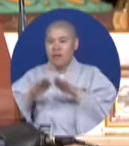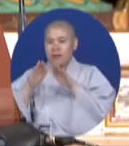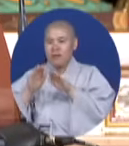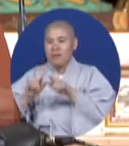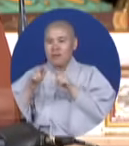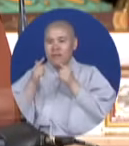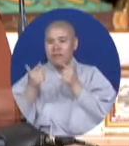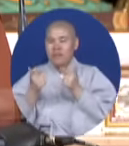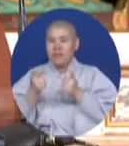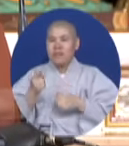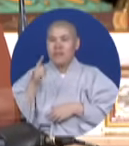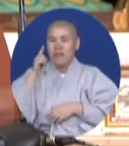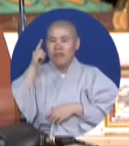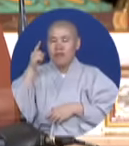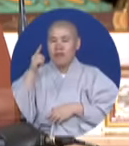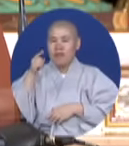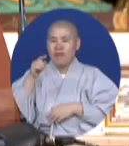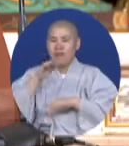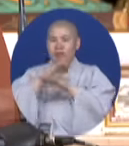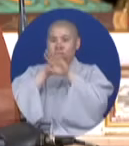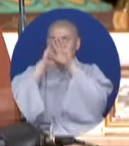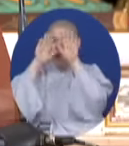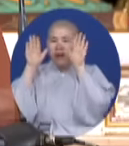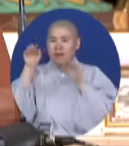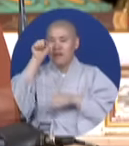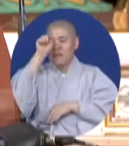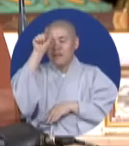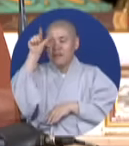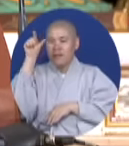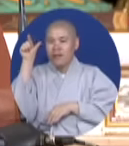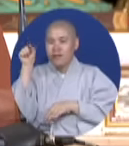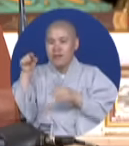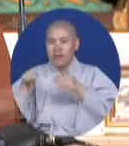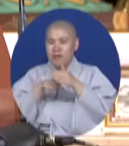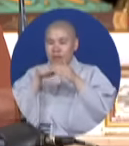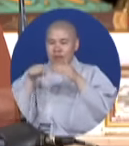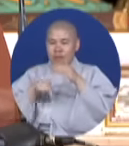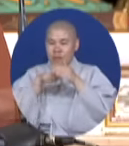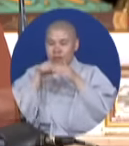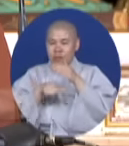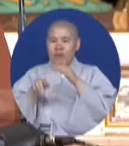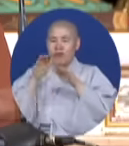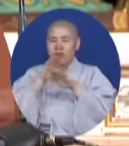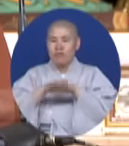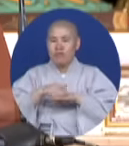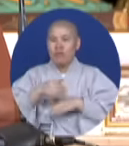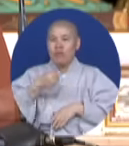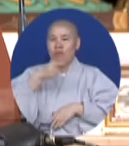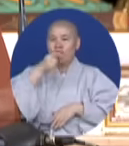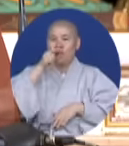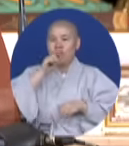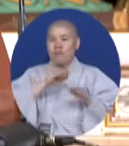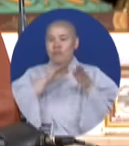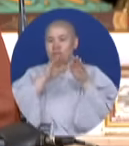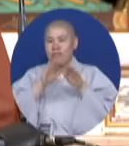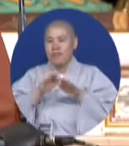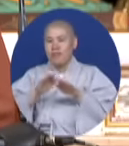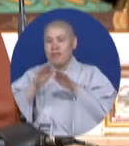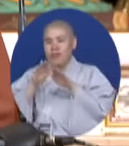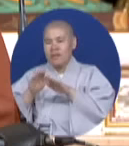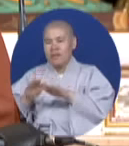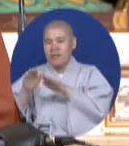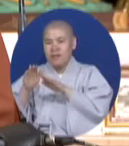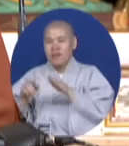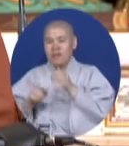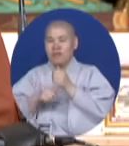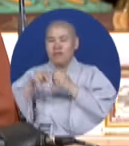저 밝은 달을 속에 품고 물이 흐른다. 수하